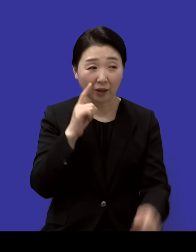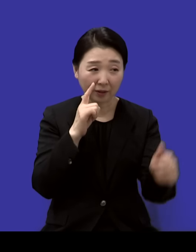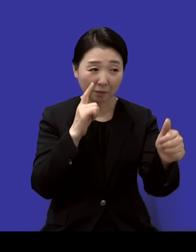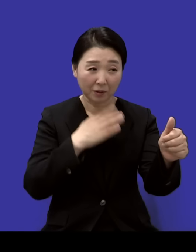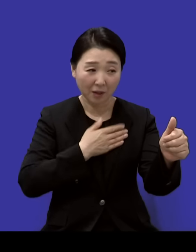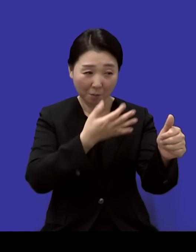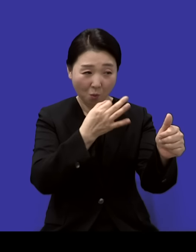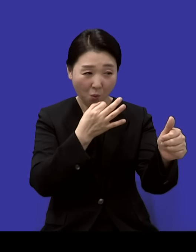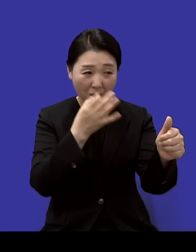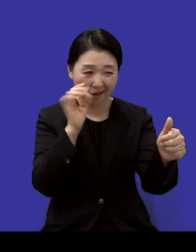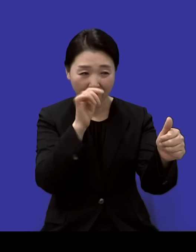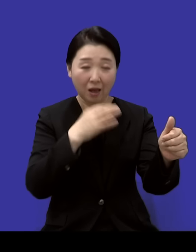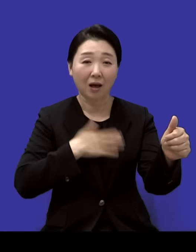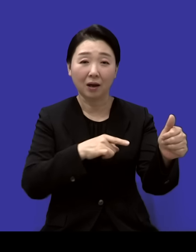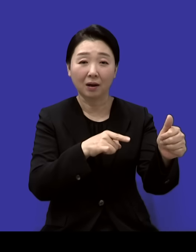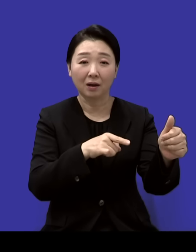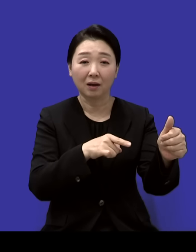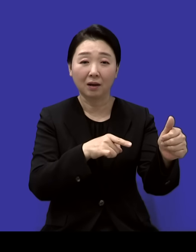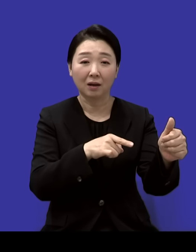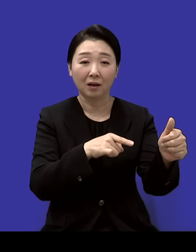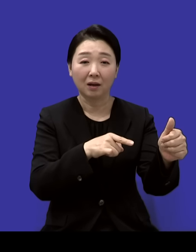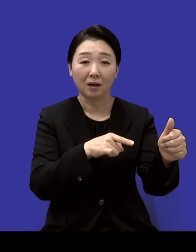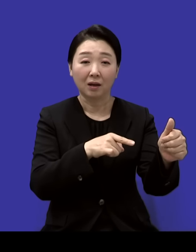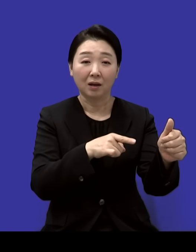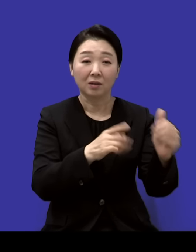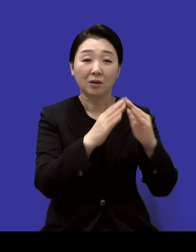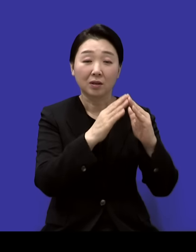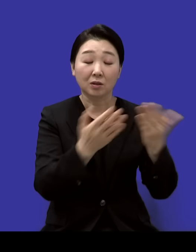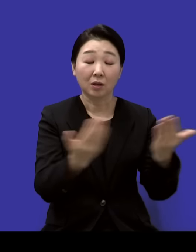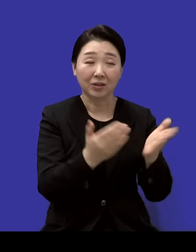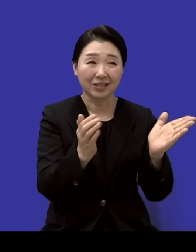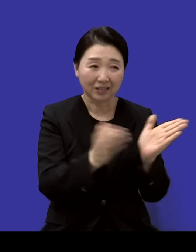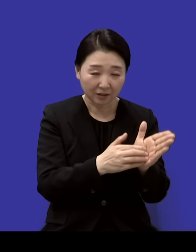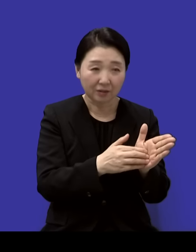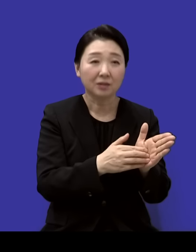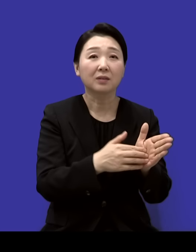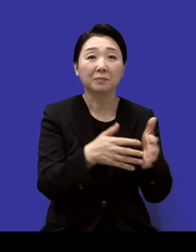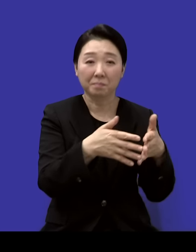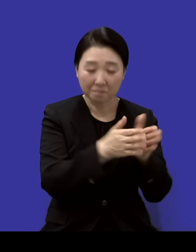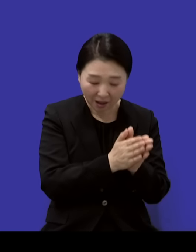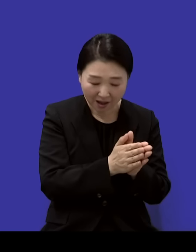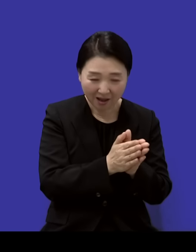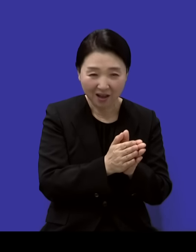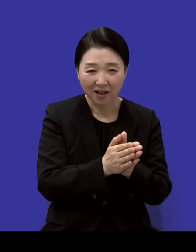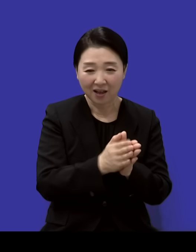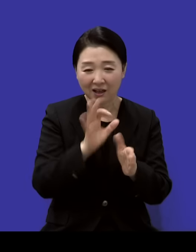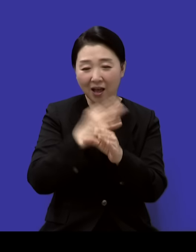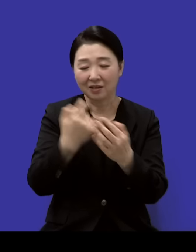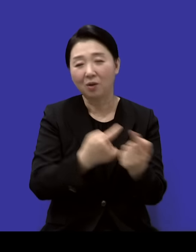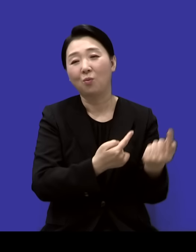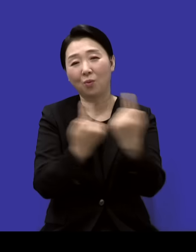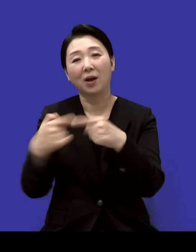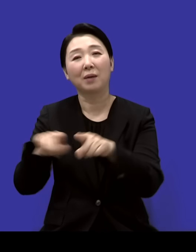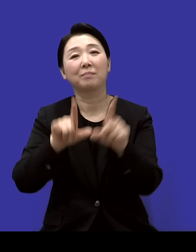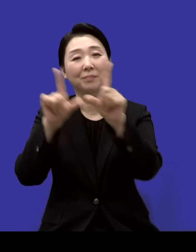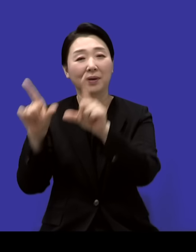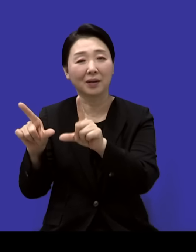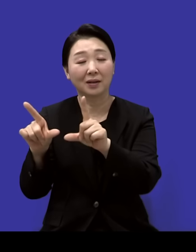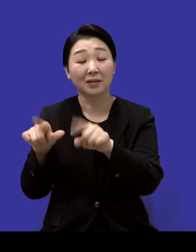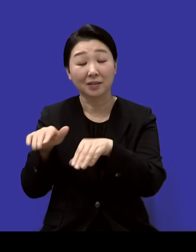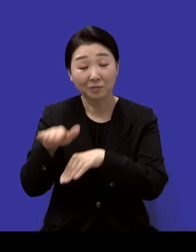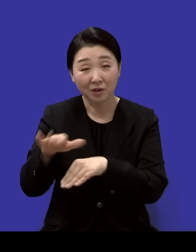챘겠죠. 저를 이제 그쪽 사역을 접고 다시 안양으로 돌아와 주더라고요. 예. 돌아와서 같이 여기에서 이제 저와 함께